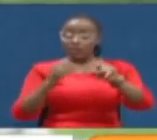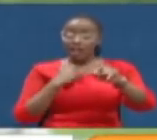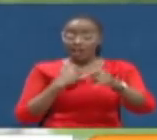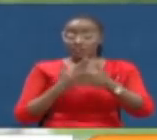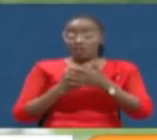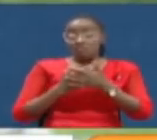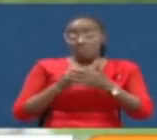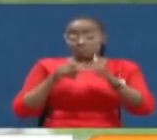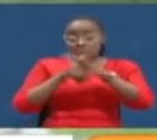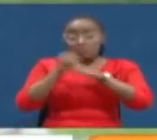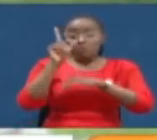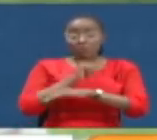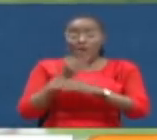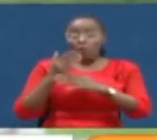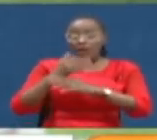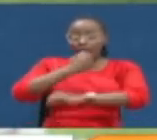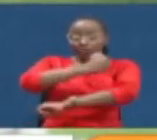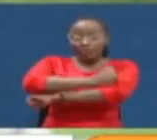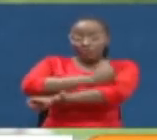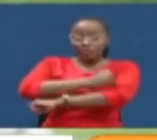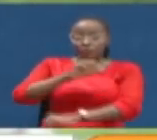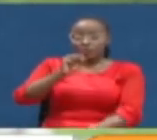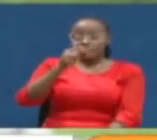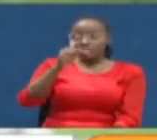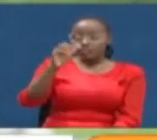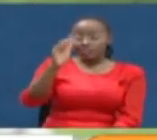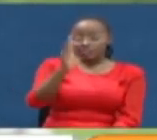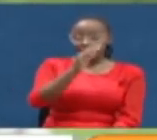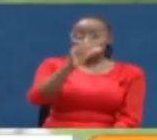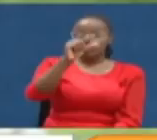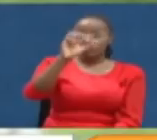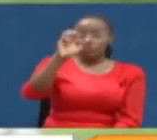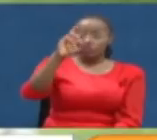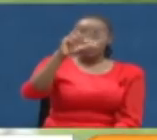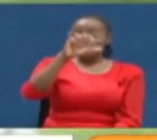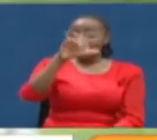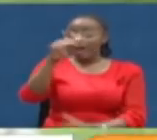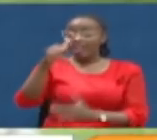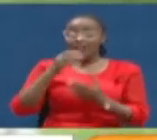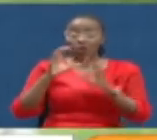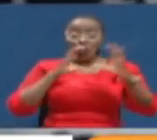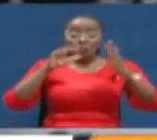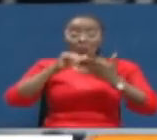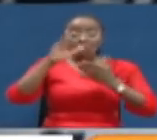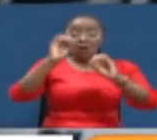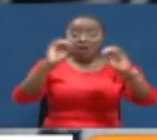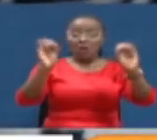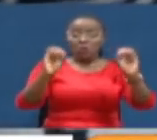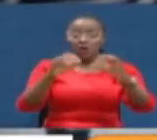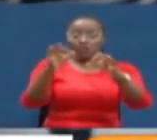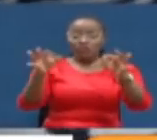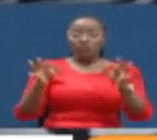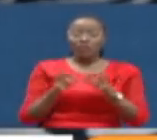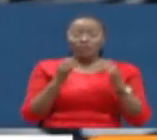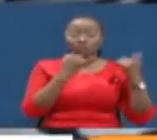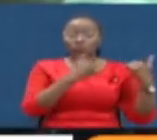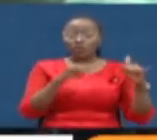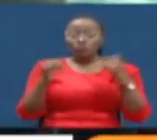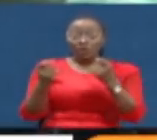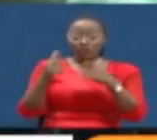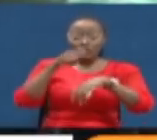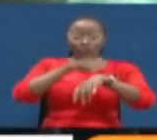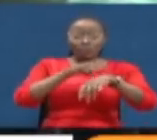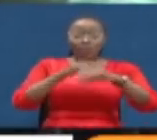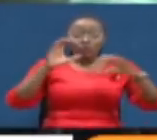in and he's at St. George's. Thereafter, we had no any further communication. Familia imejaribu mara